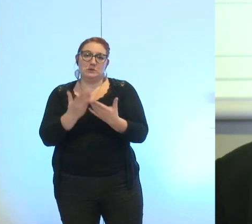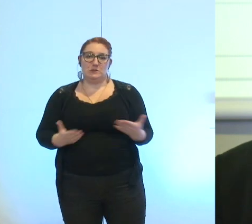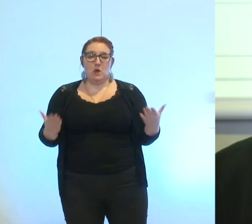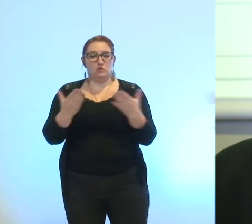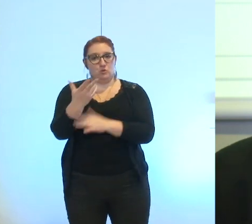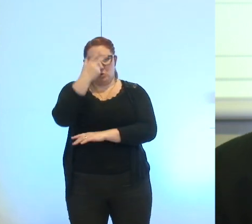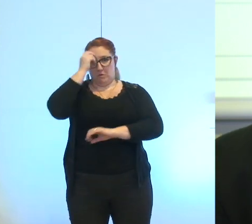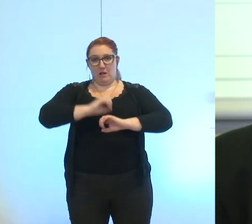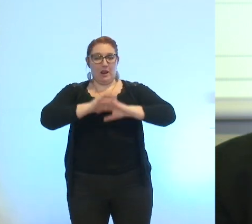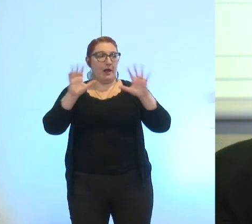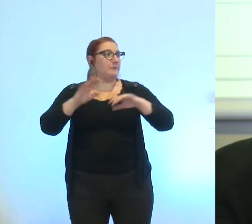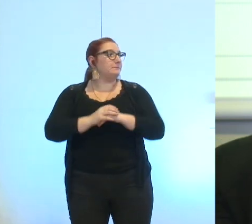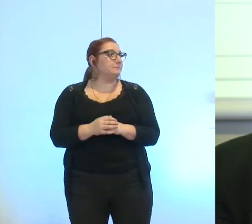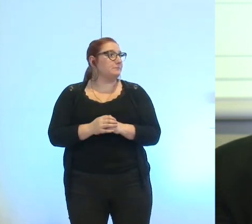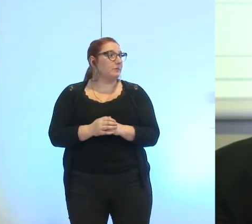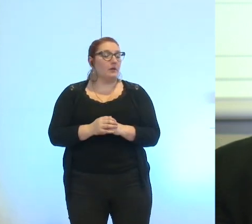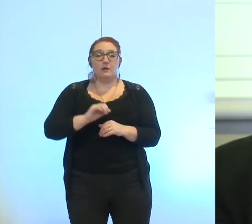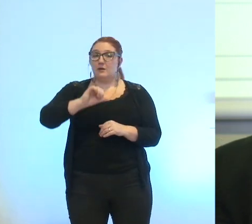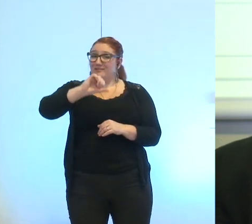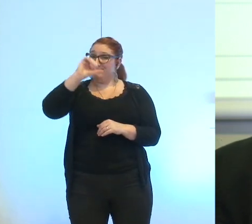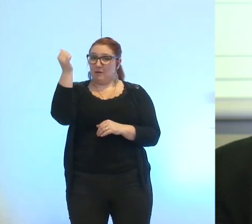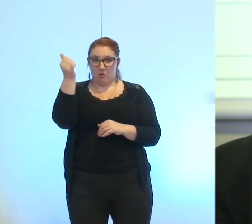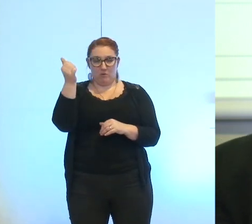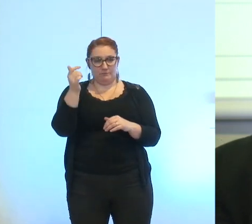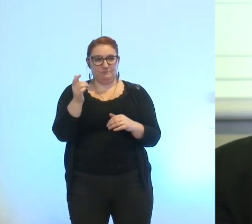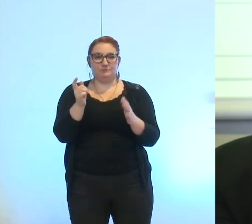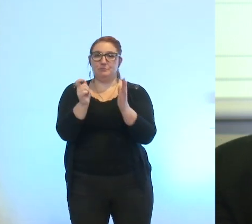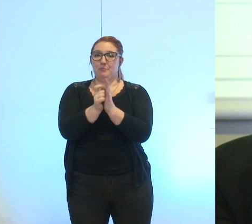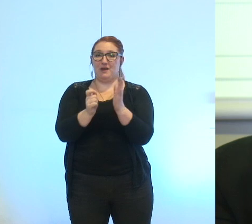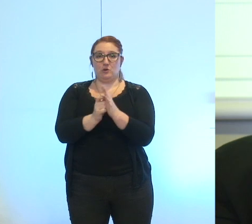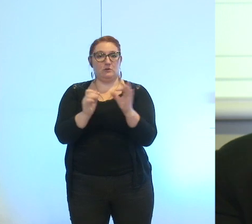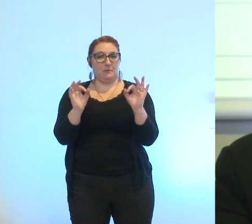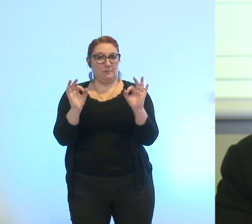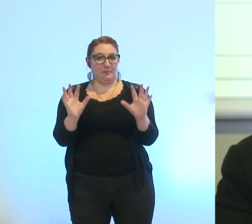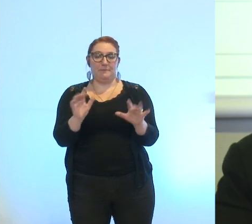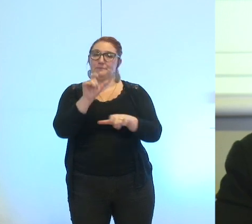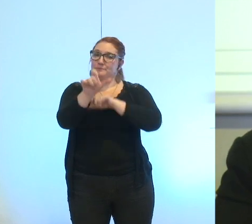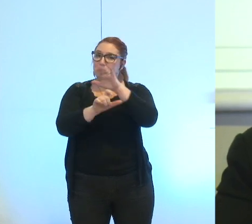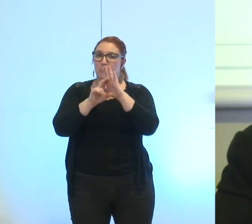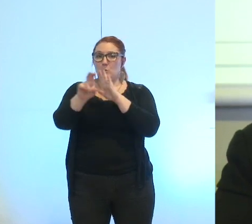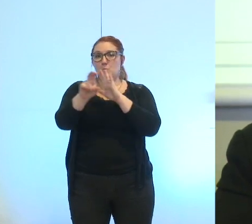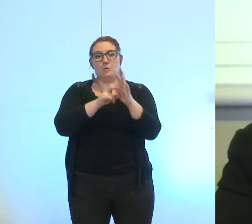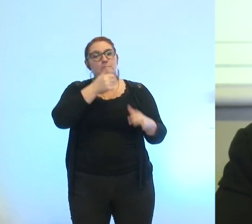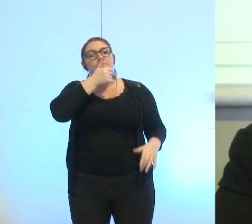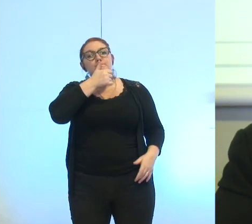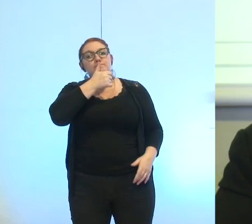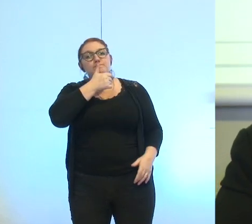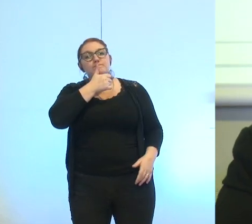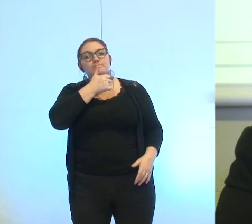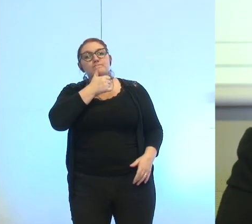situation d'abord pendant cette période les grenoblan subissent que nous appellerons la double